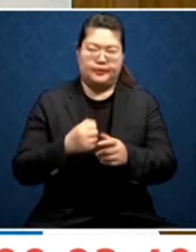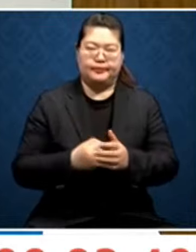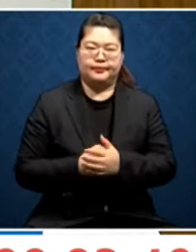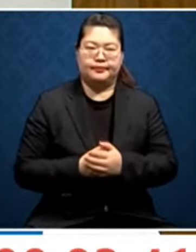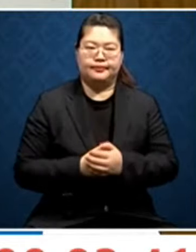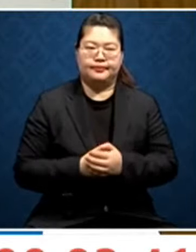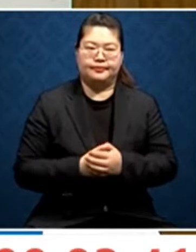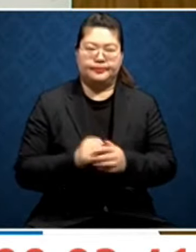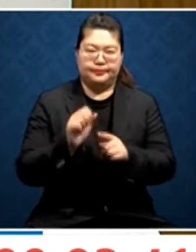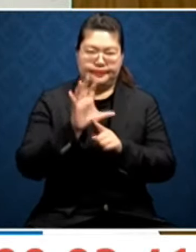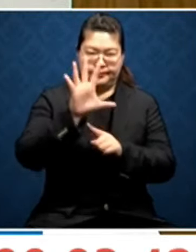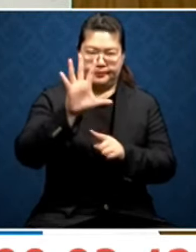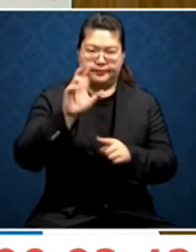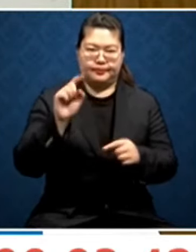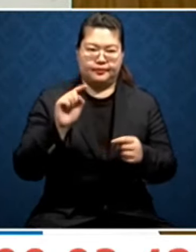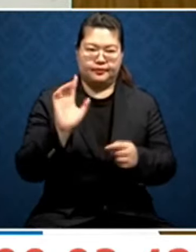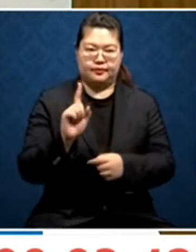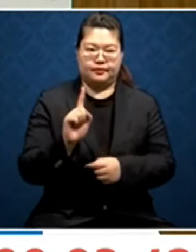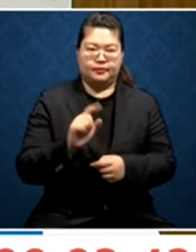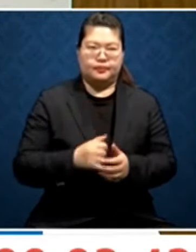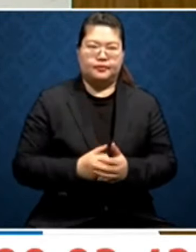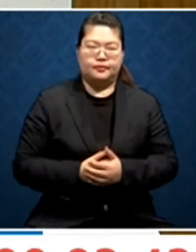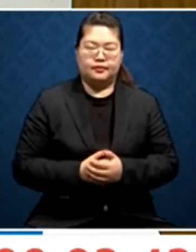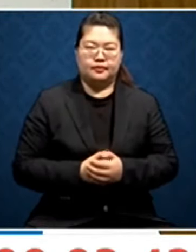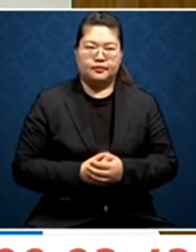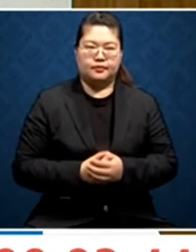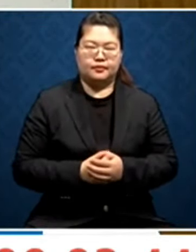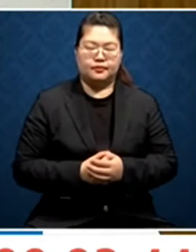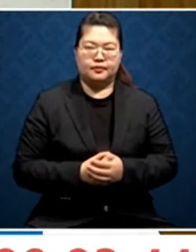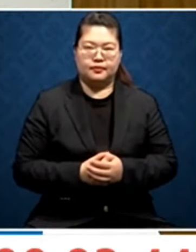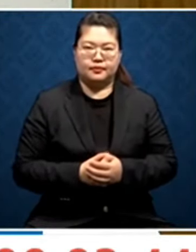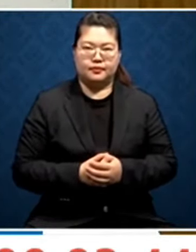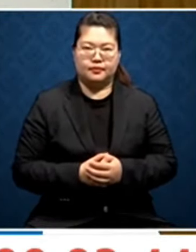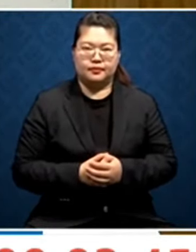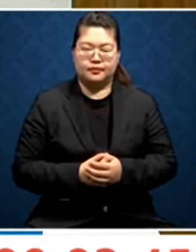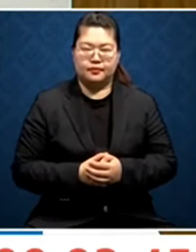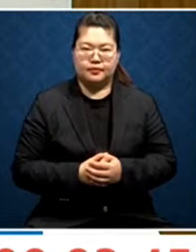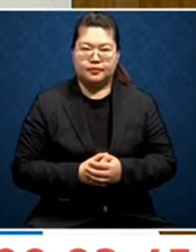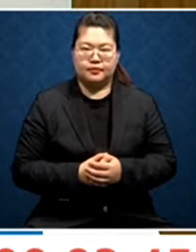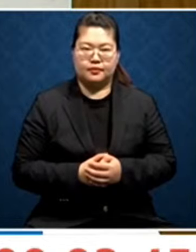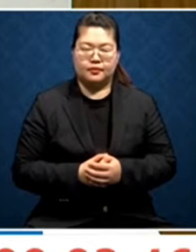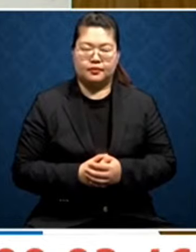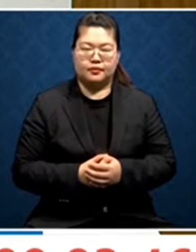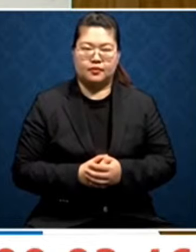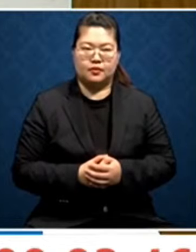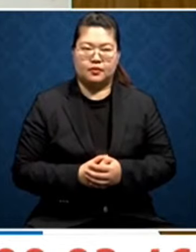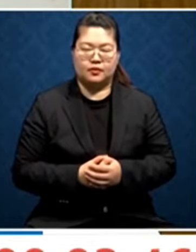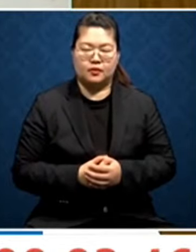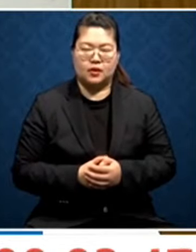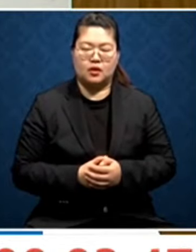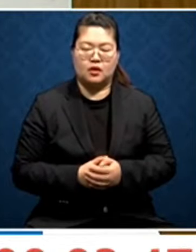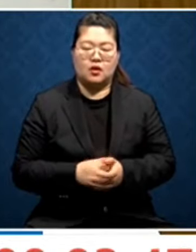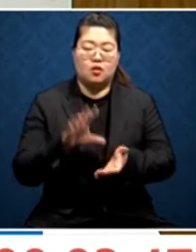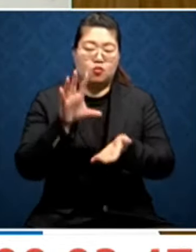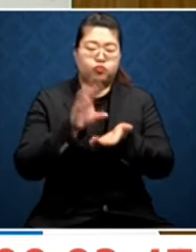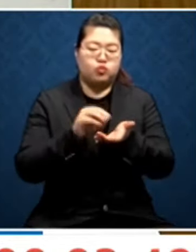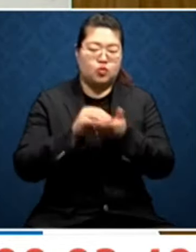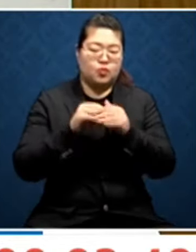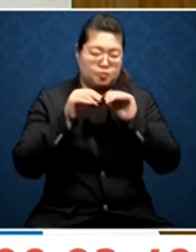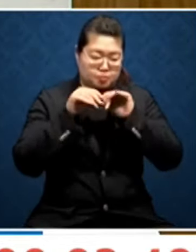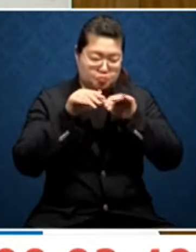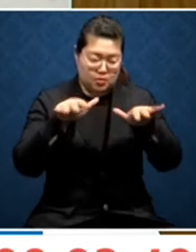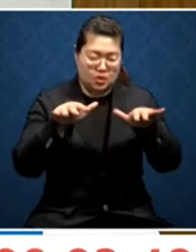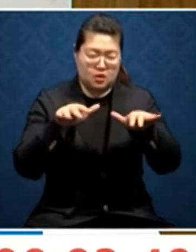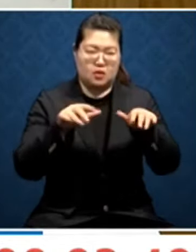แล้วก็ประเด็นที่5นะครับการเปลี่ยนแปลงประเด็นที่5คือการจัดทำและเผยแพร่ข้อมูลเกี่ยวกับที่จะมีการออกเสียงต้องไ